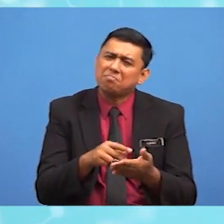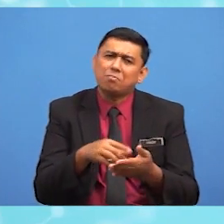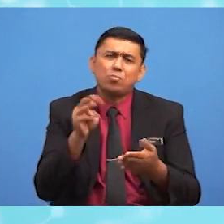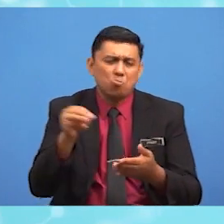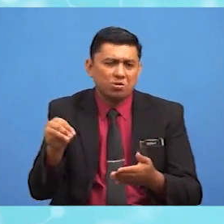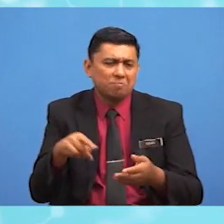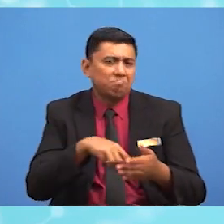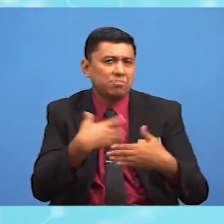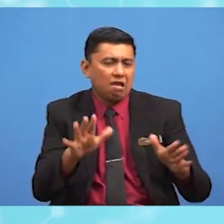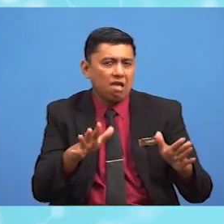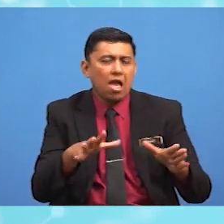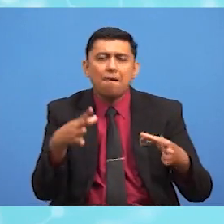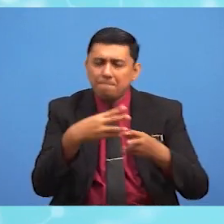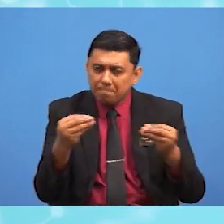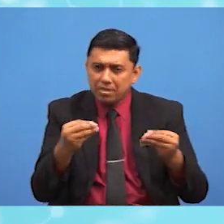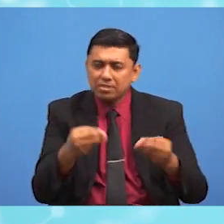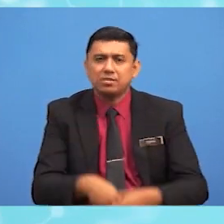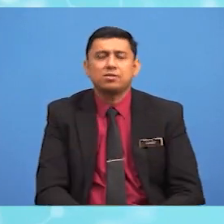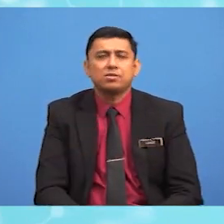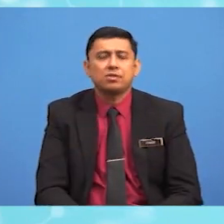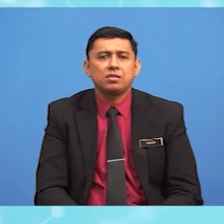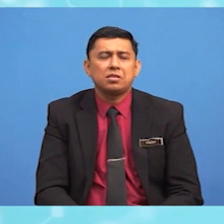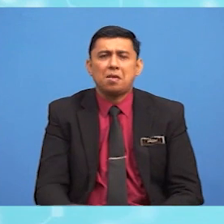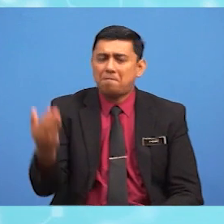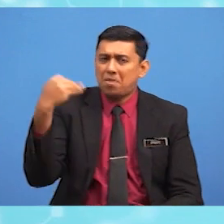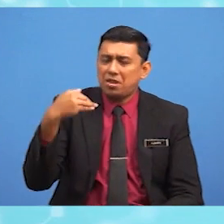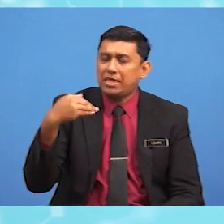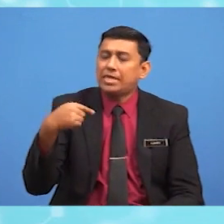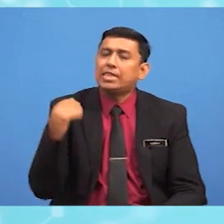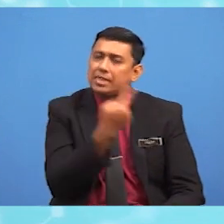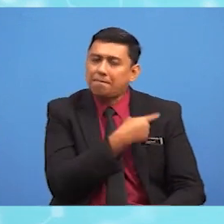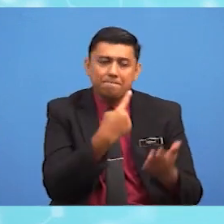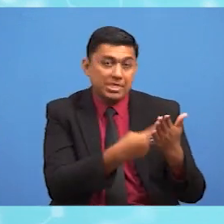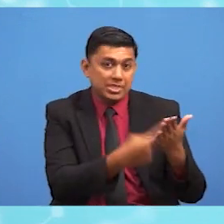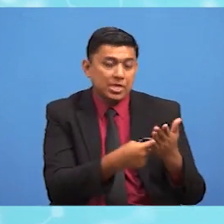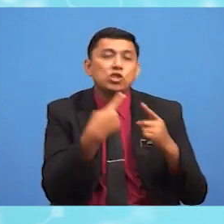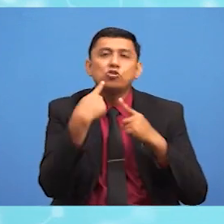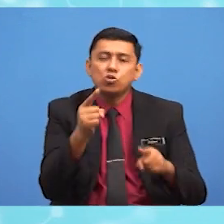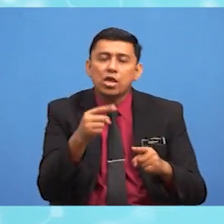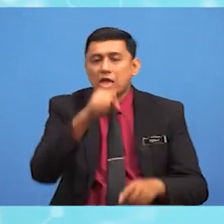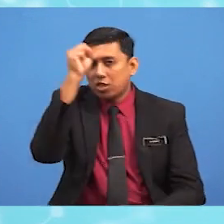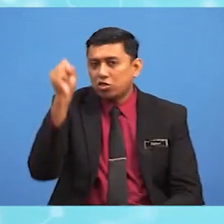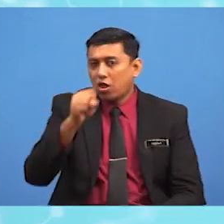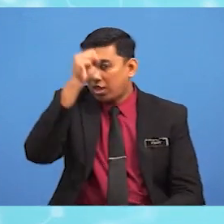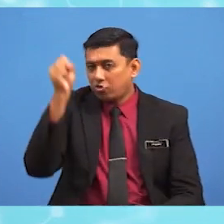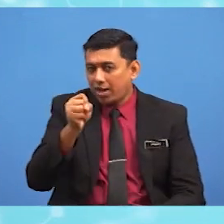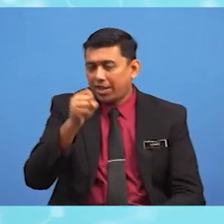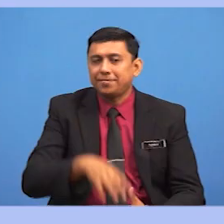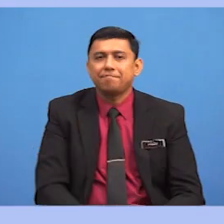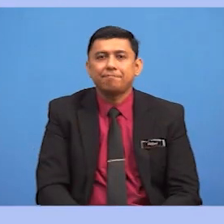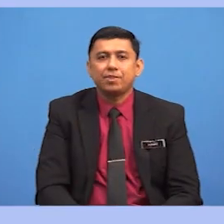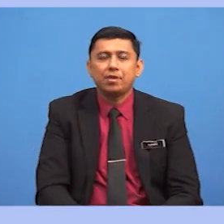di penghujung pembelajaran. Sebelum itu, mari kita bincangkan jawapan bagi soalan-soalan